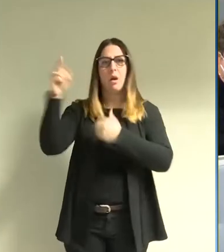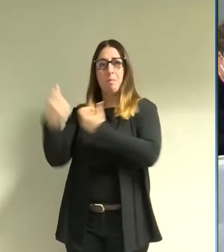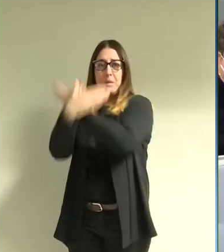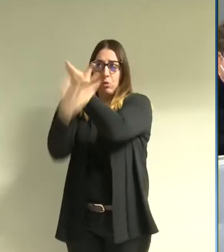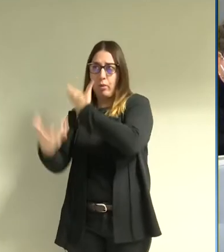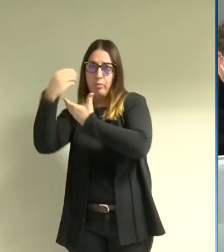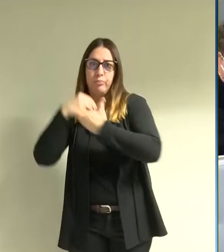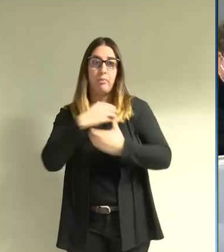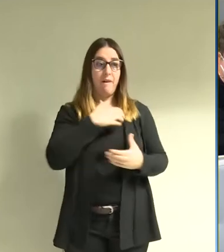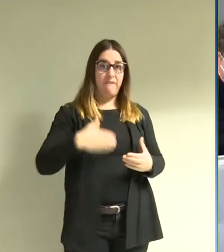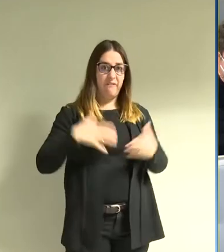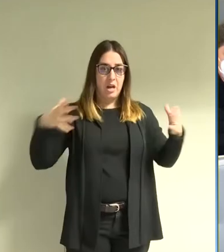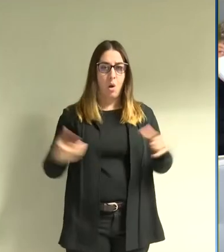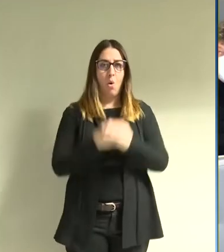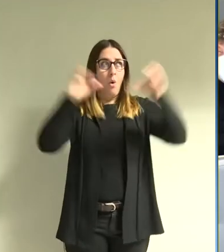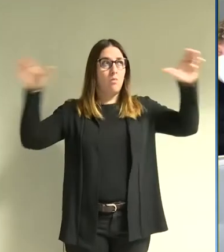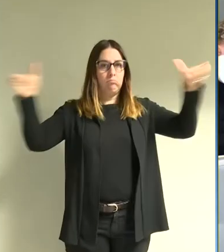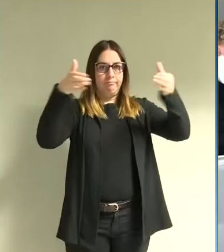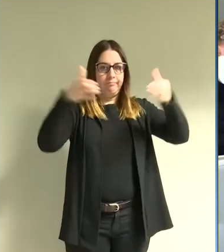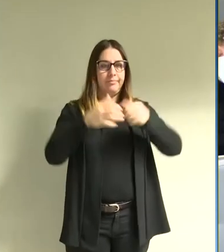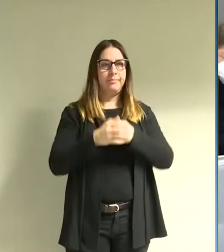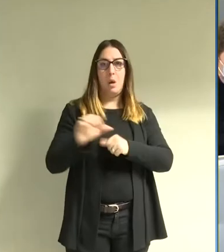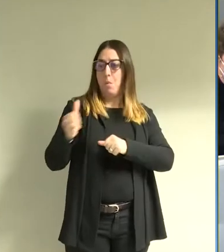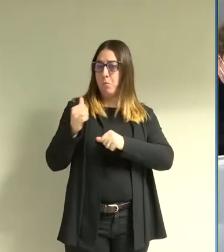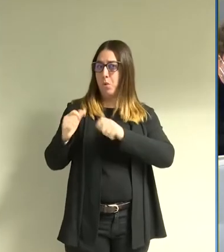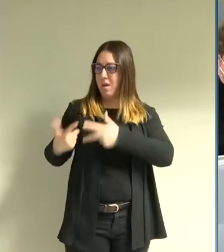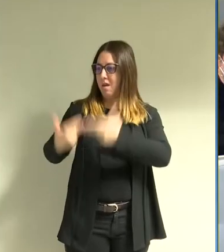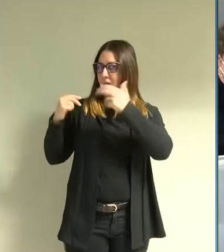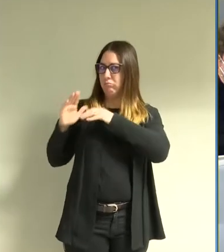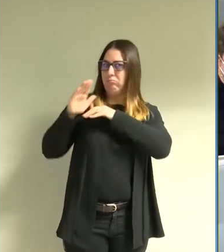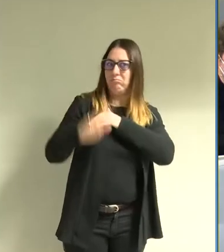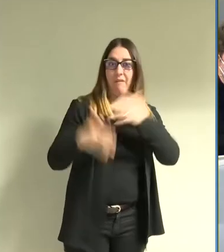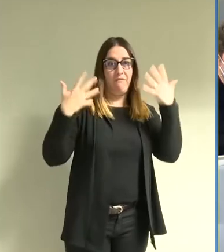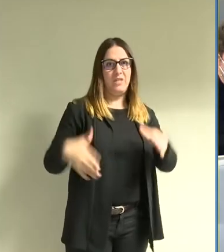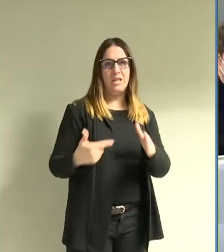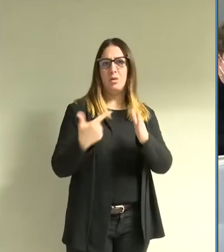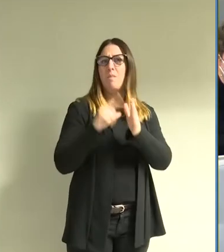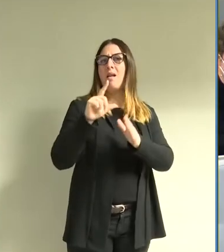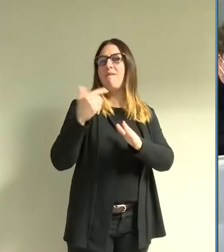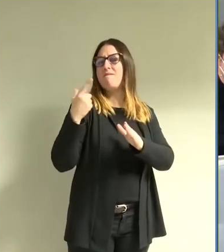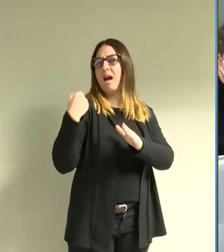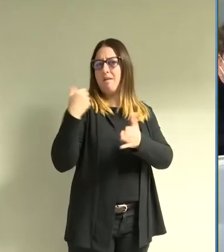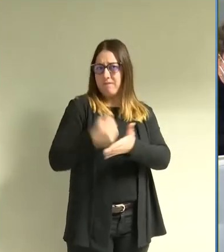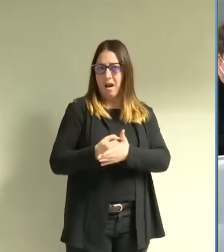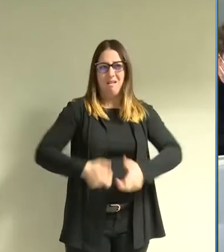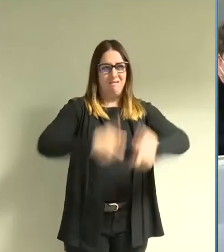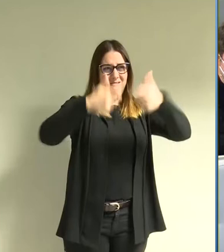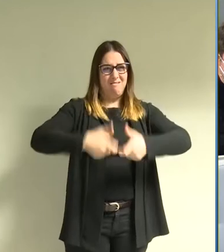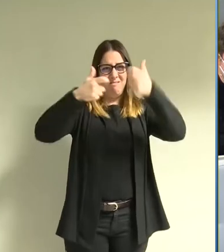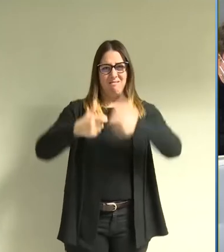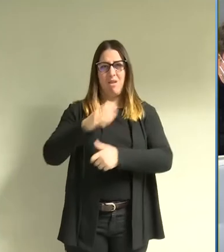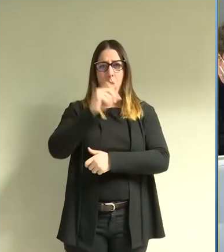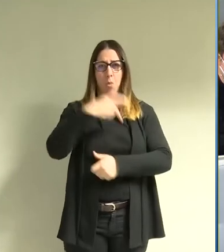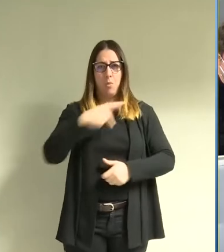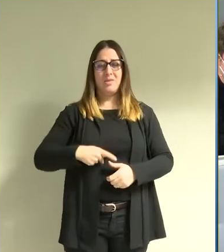grenoble la première phase qui s'est terminée en fin d'année 2020 a permis de créer cinq co propriété située